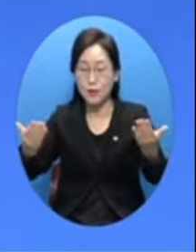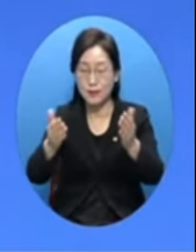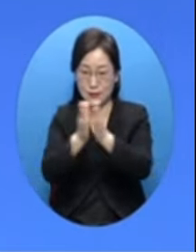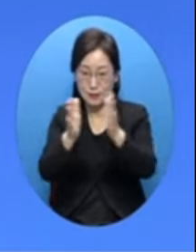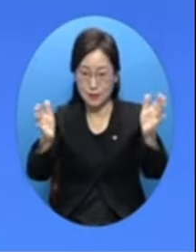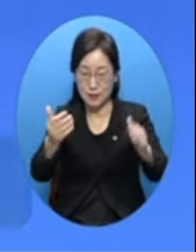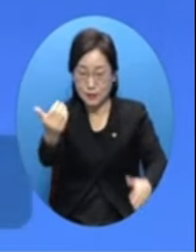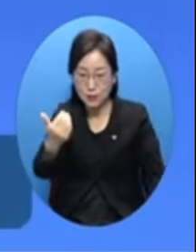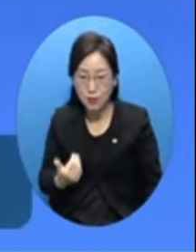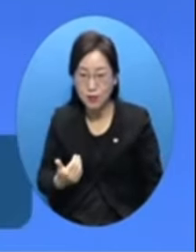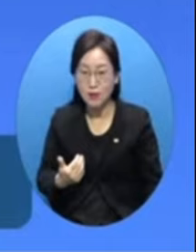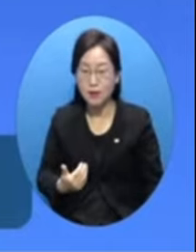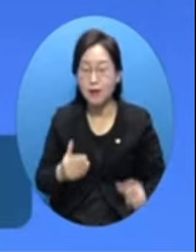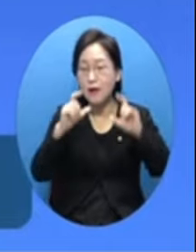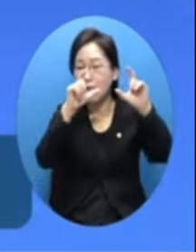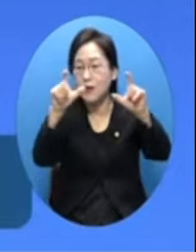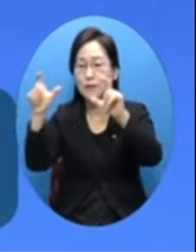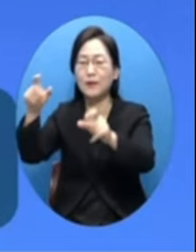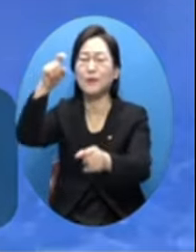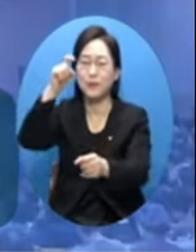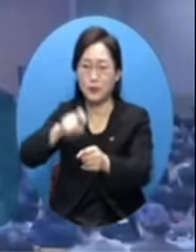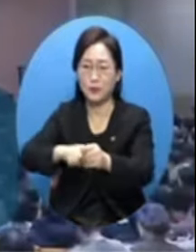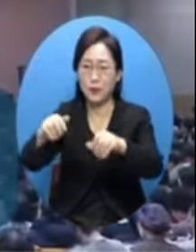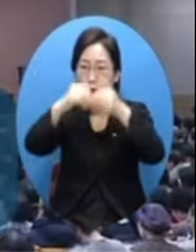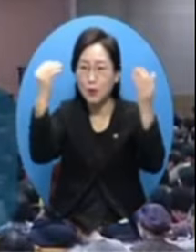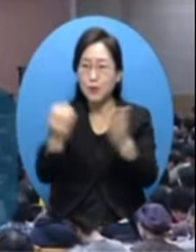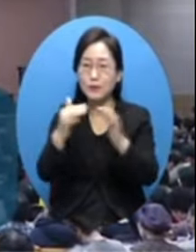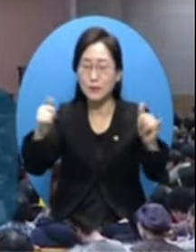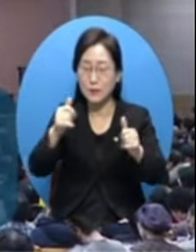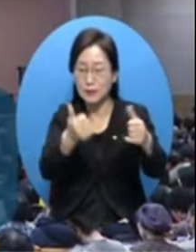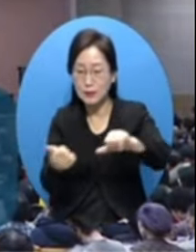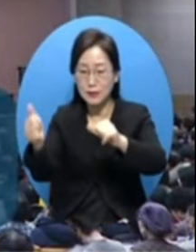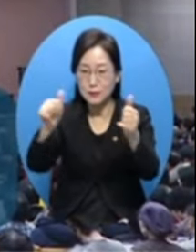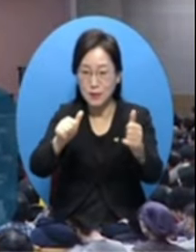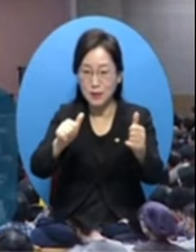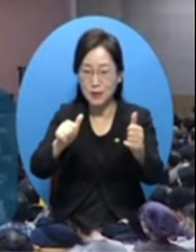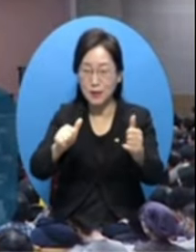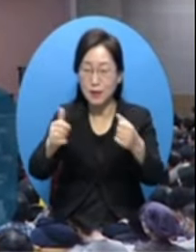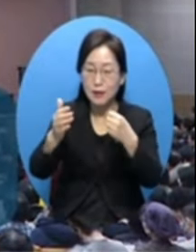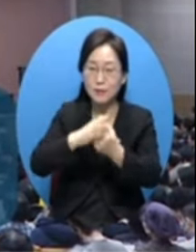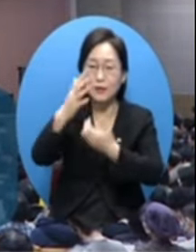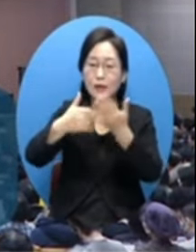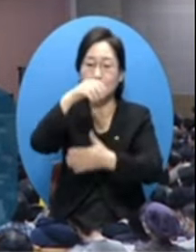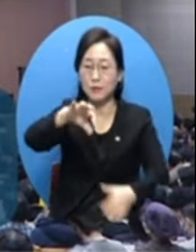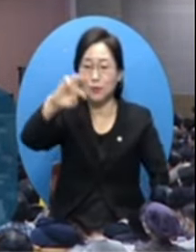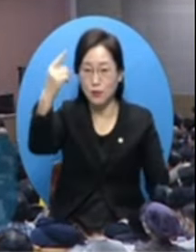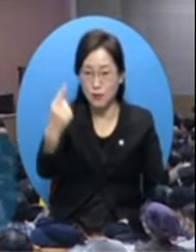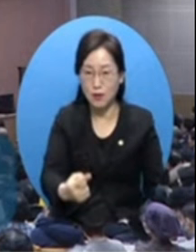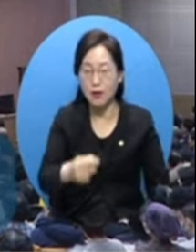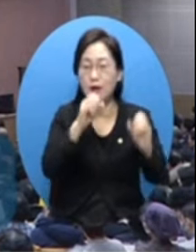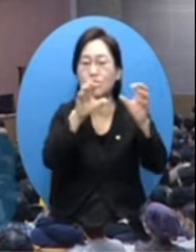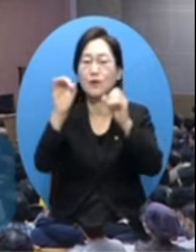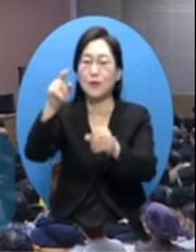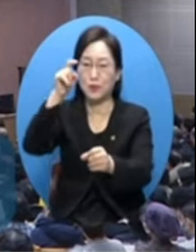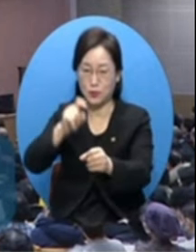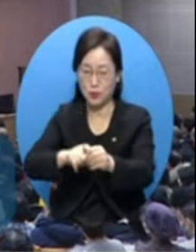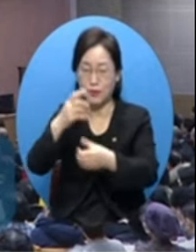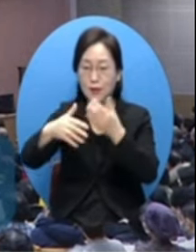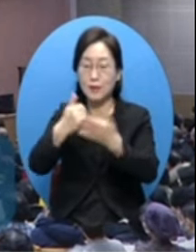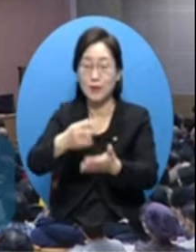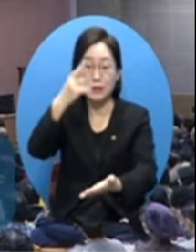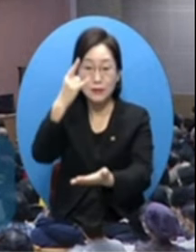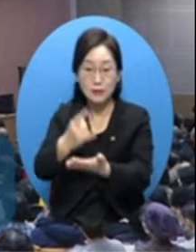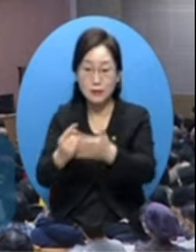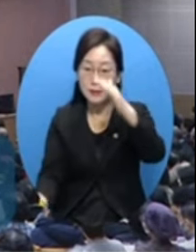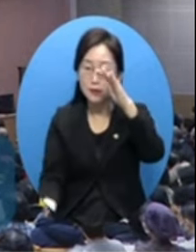위해서 나아가서 모든 사람이 침례를 통하여 하나님께 돌아오는 역사를 전하시기 위하여서 그리고 하나님의 의를 이루기 위하여서